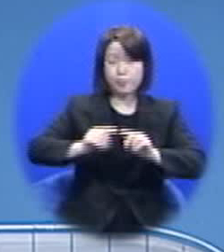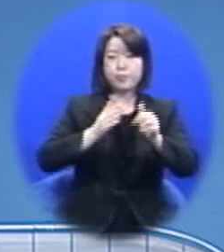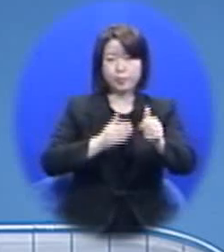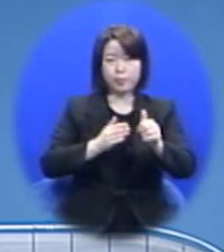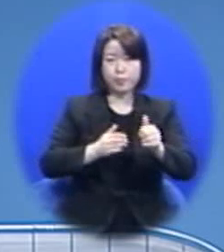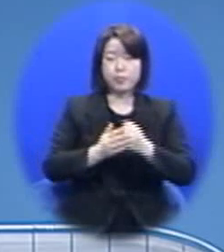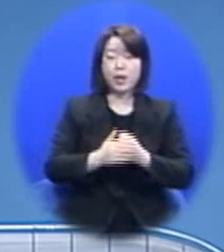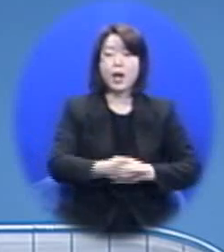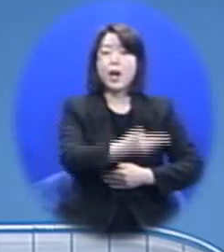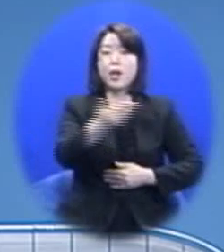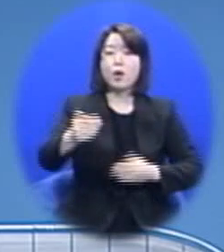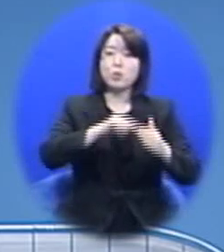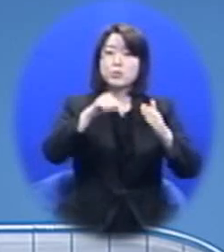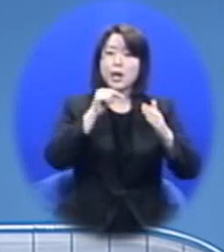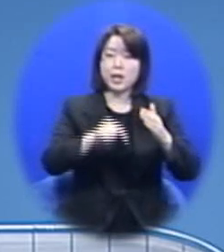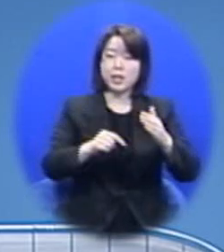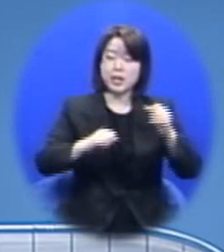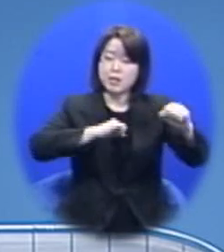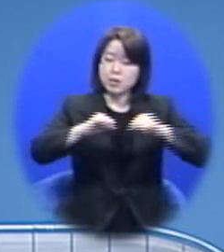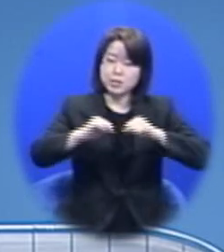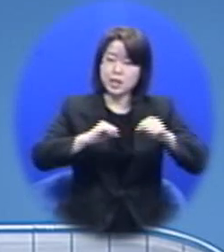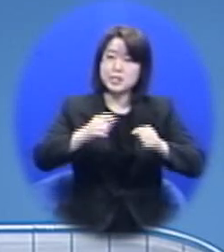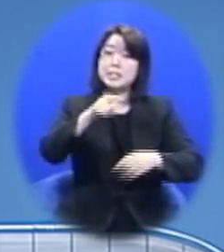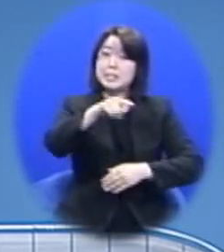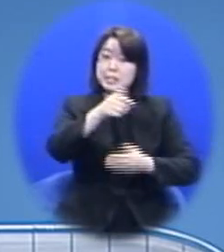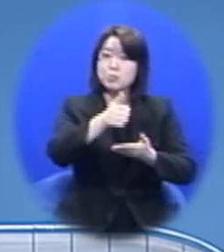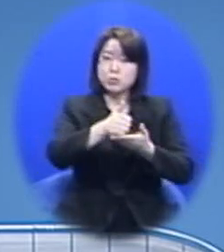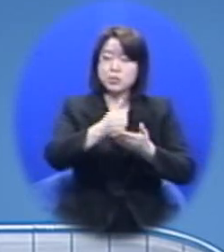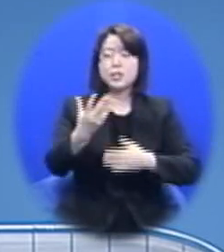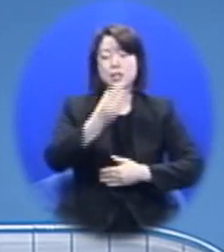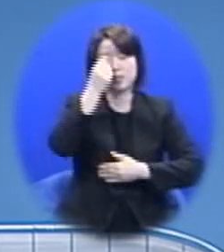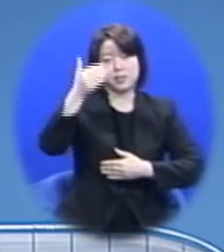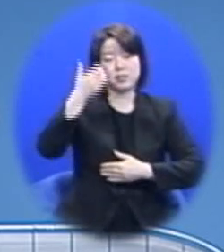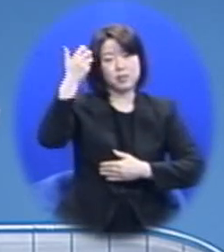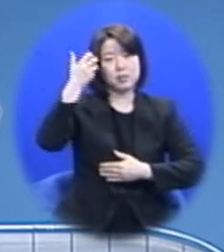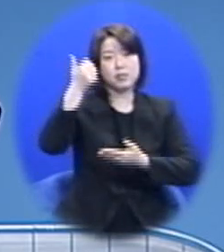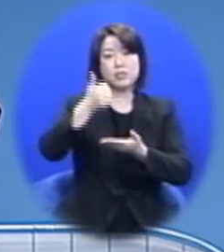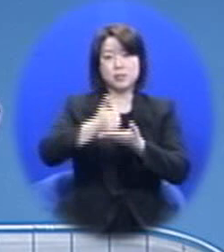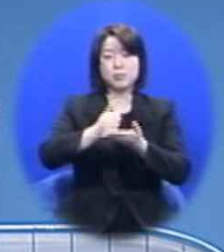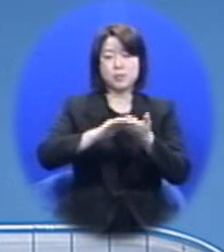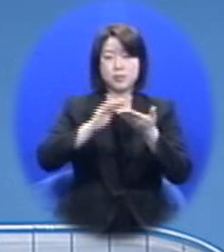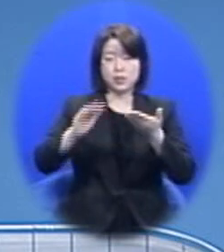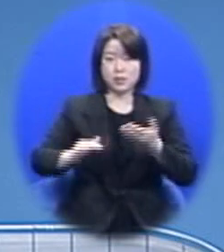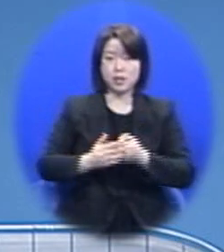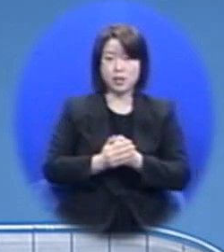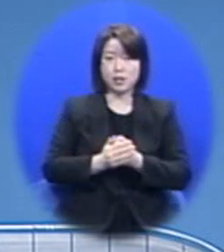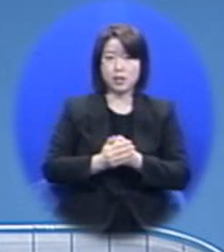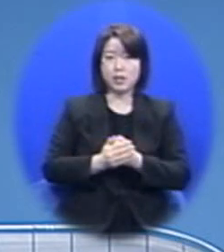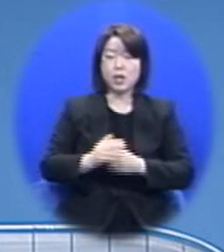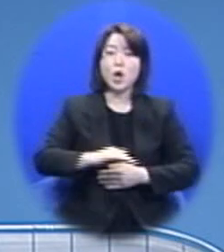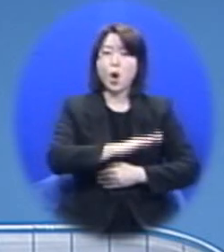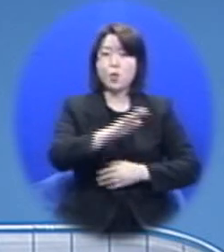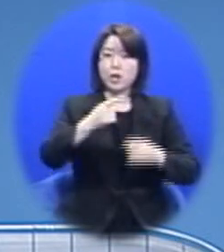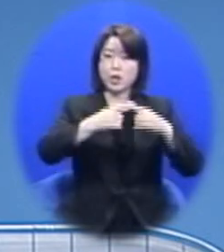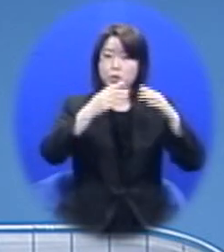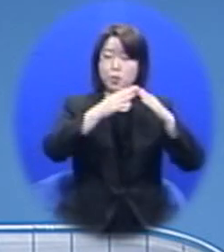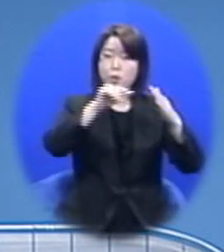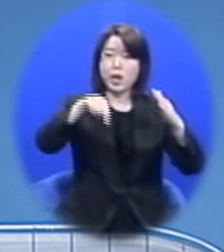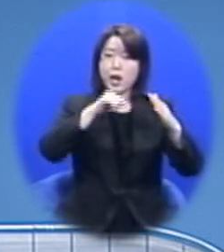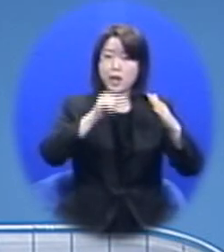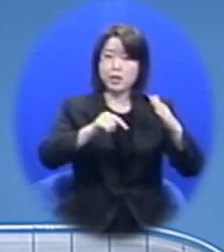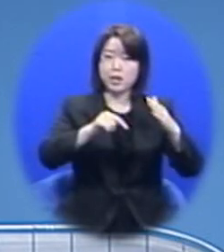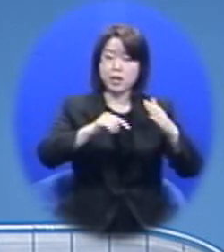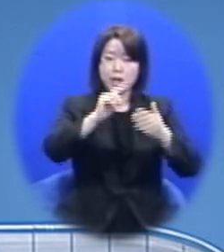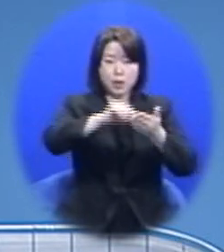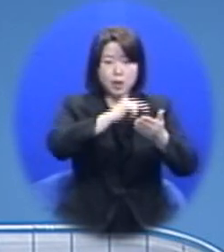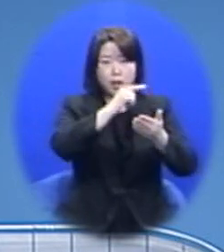안에 역사하시는 그분이 성령이시니까. 우리가 교회 안에 아직 상환해야 될 건축비 부담이